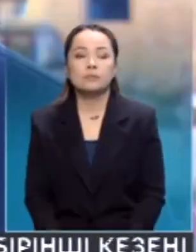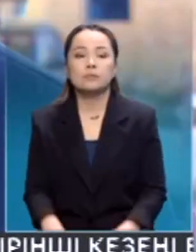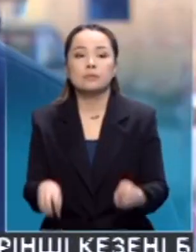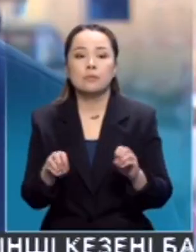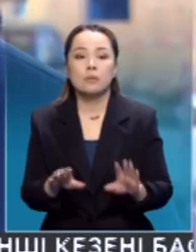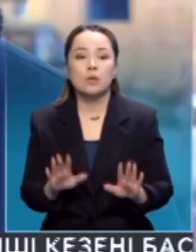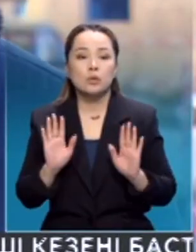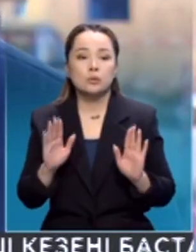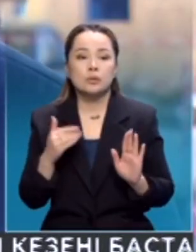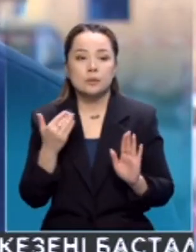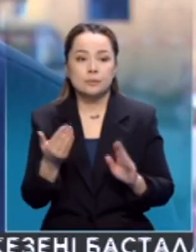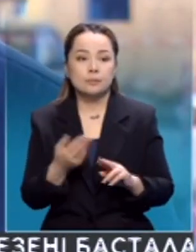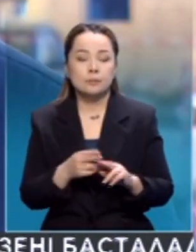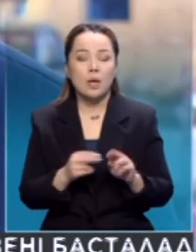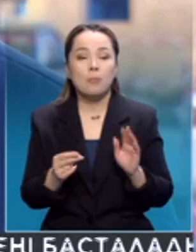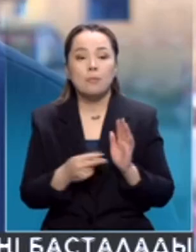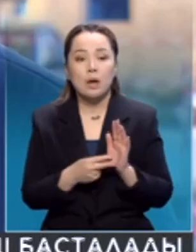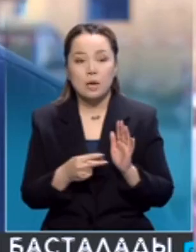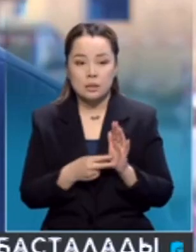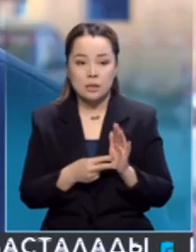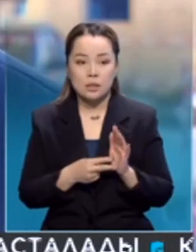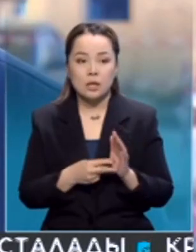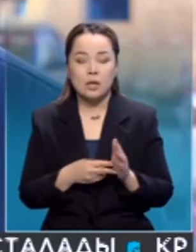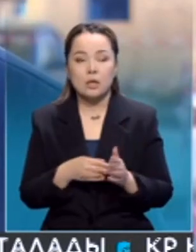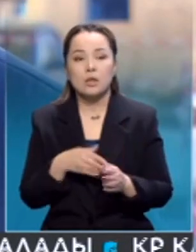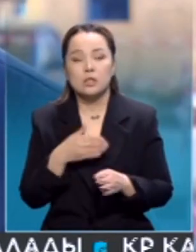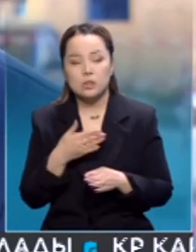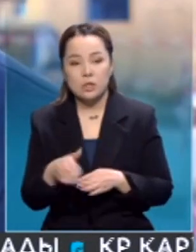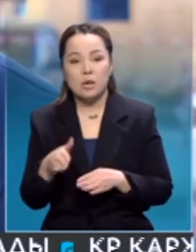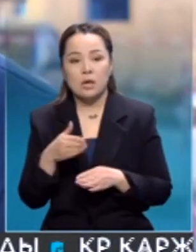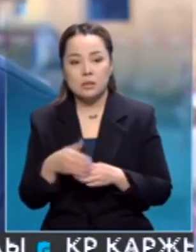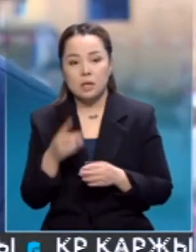тек қана бағаны жайлап болса да